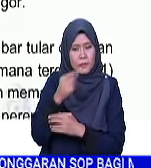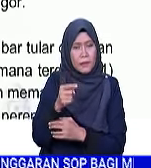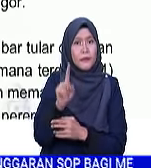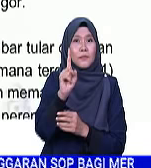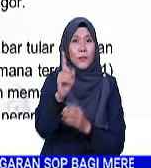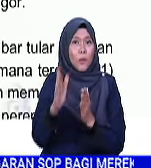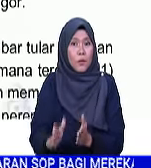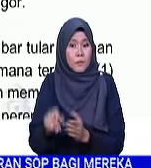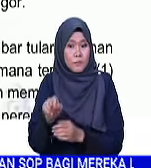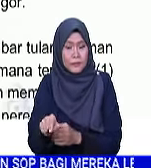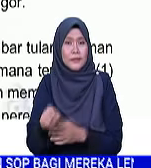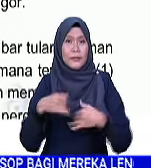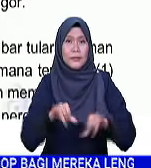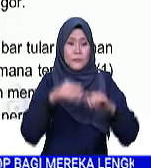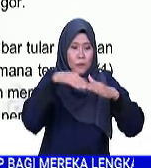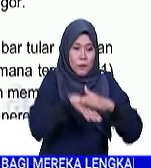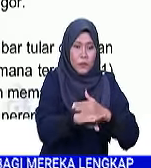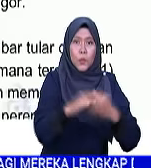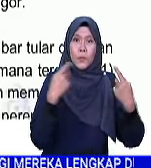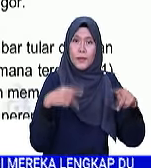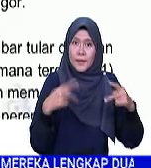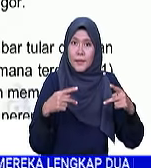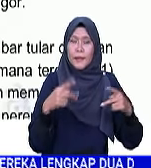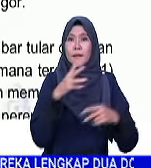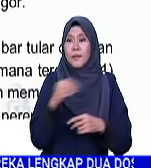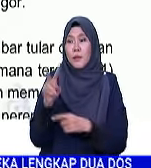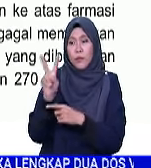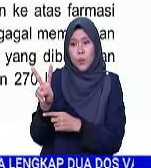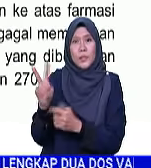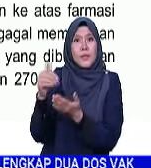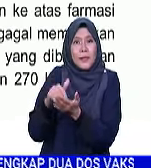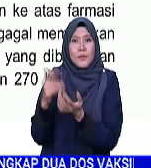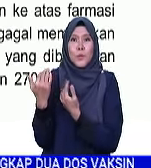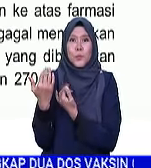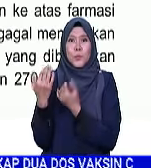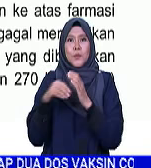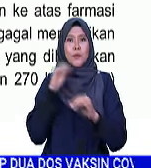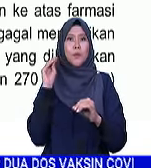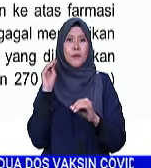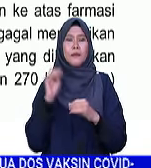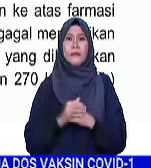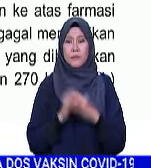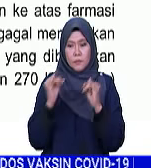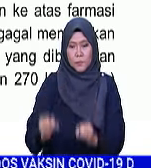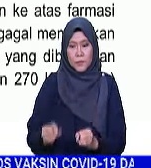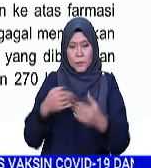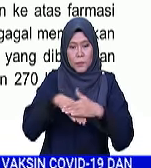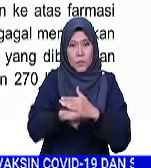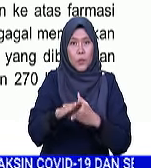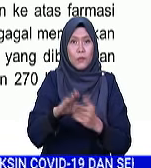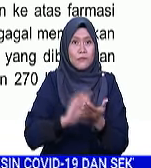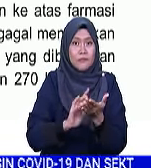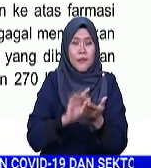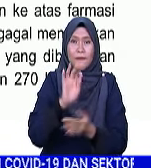salah seorang daripada mereka masuk ke dalam premis manakala dua lagi menunggu di luar. Individu yang masuk ke dalam